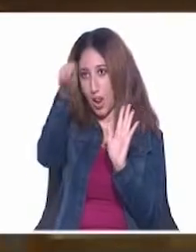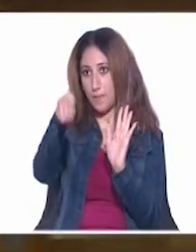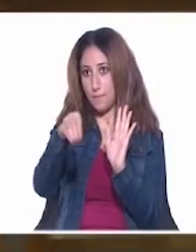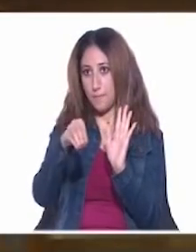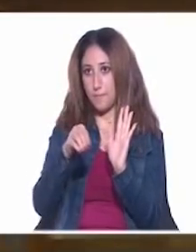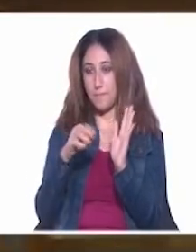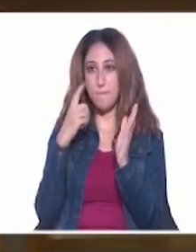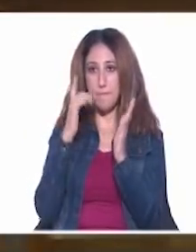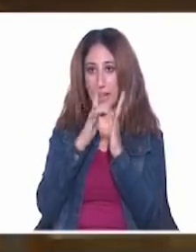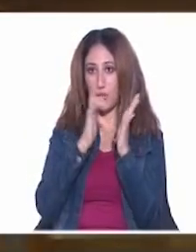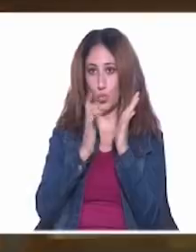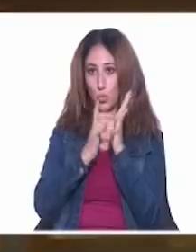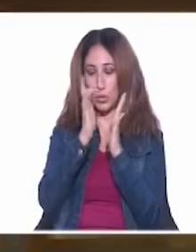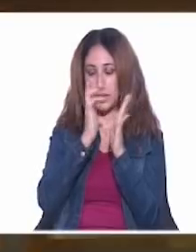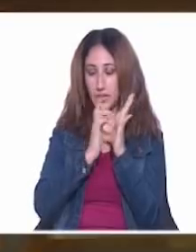كالكليتر.